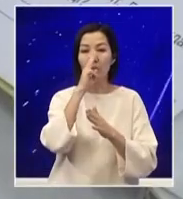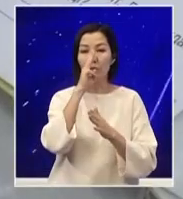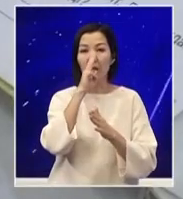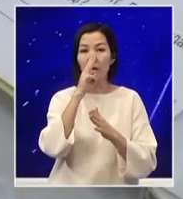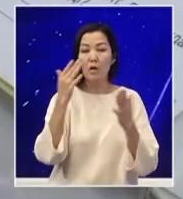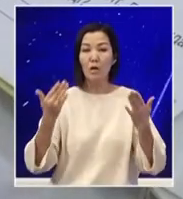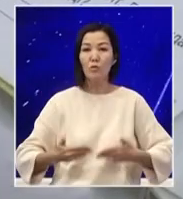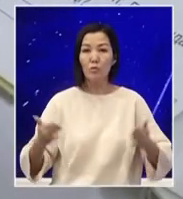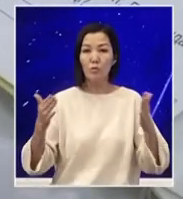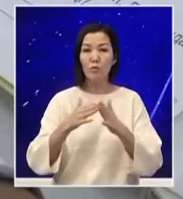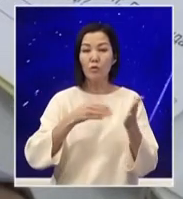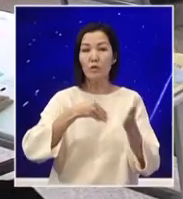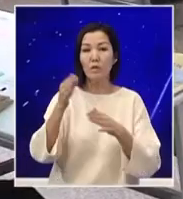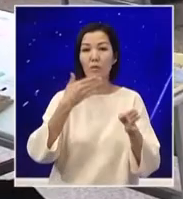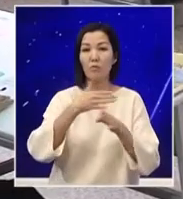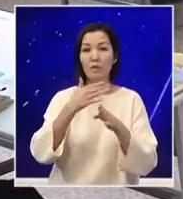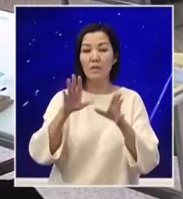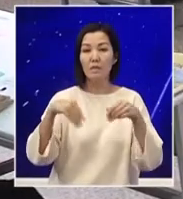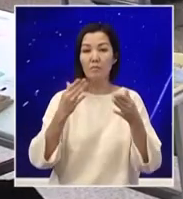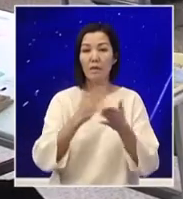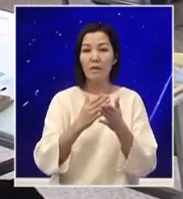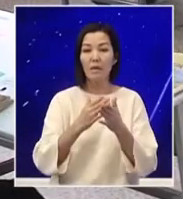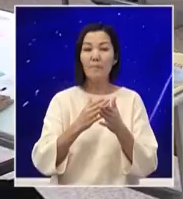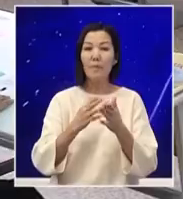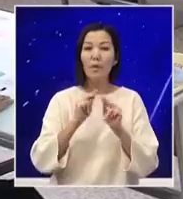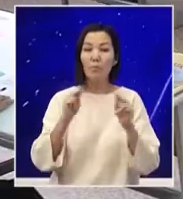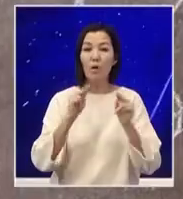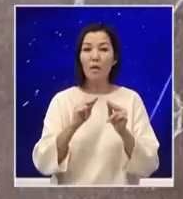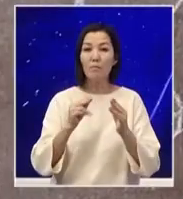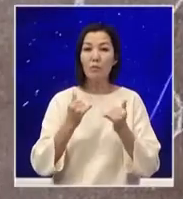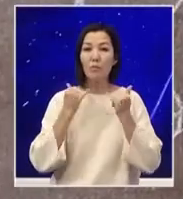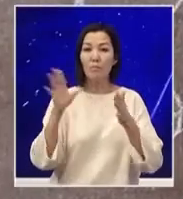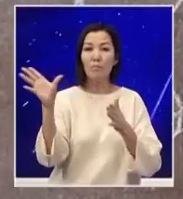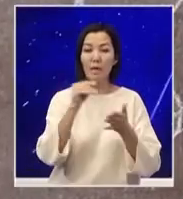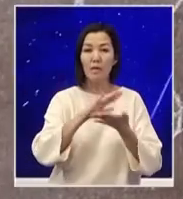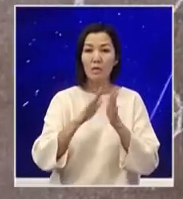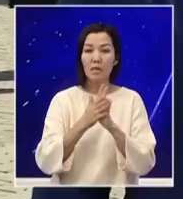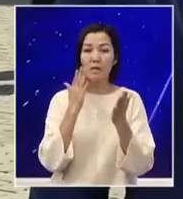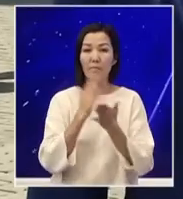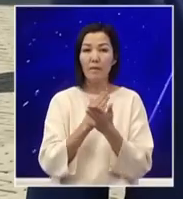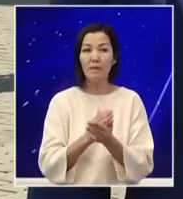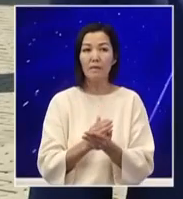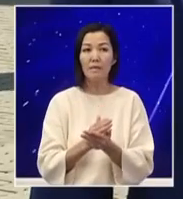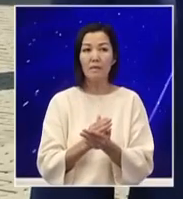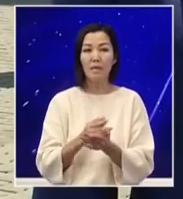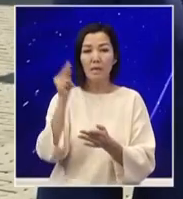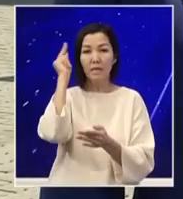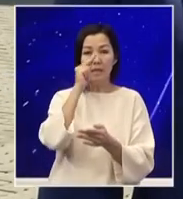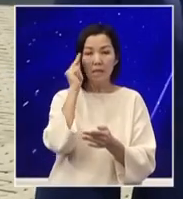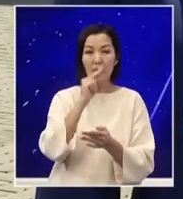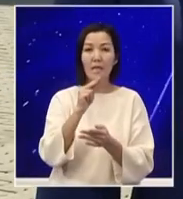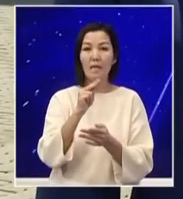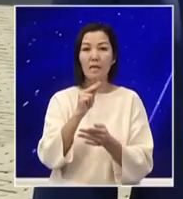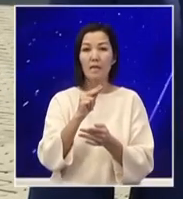үй сатып алу несиесі берілді. Педагог мәртебесін көтеруде ұстаздарға бар жағдай жасалуда. Деңгейлік курстан өтіп,